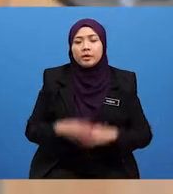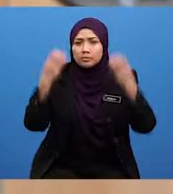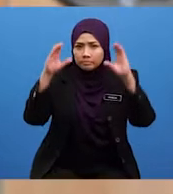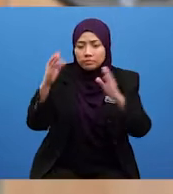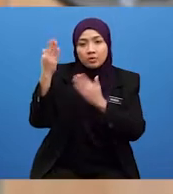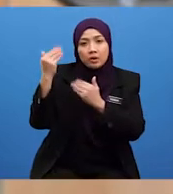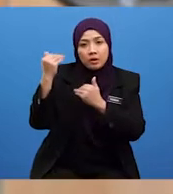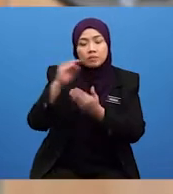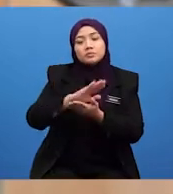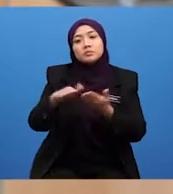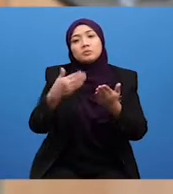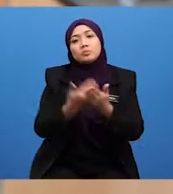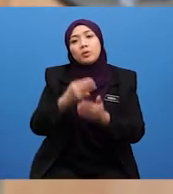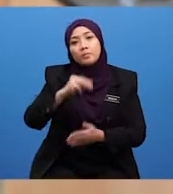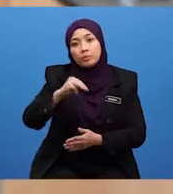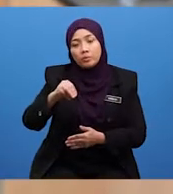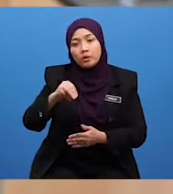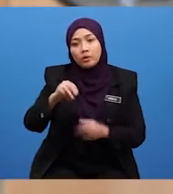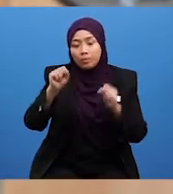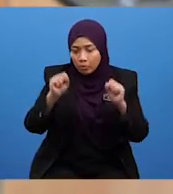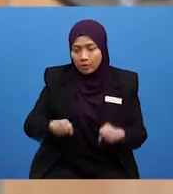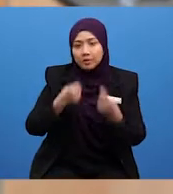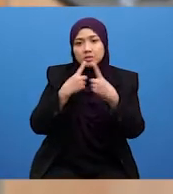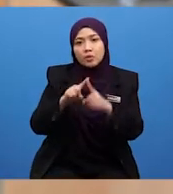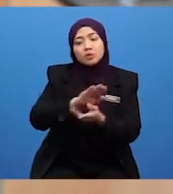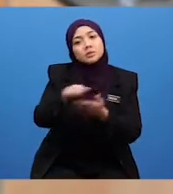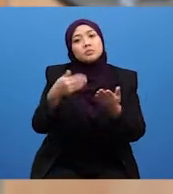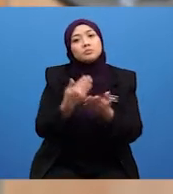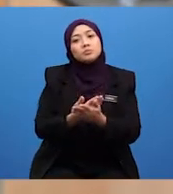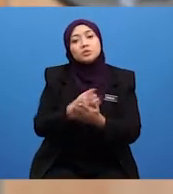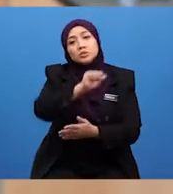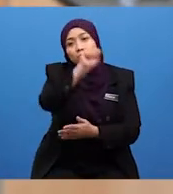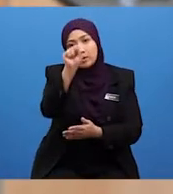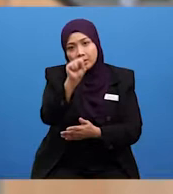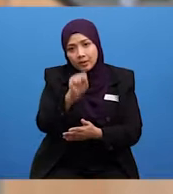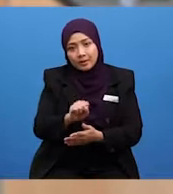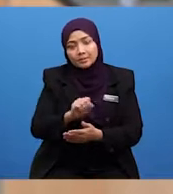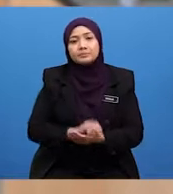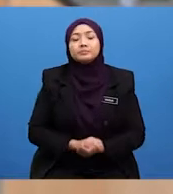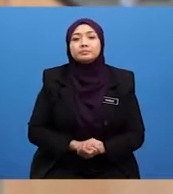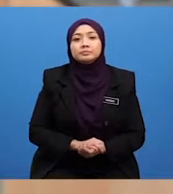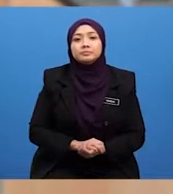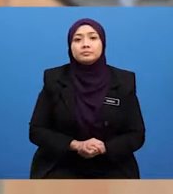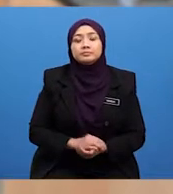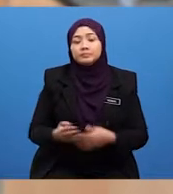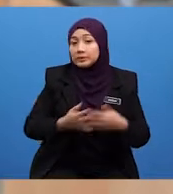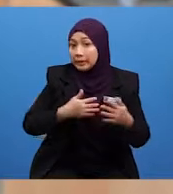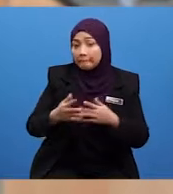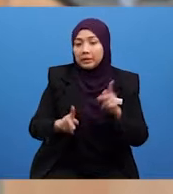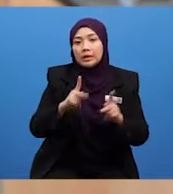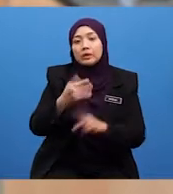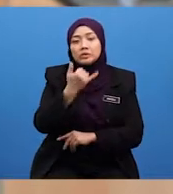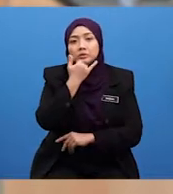Saya harap semua murid dapat menjawab semua soalan dengan betul. Kalau tak dapat, jangan